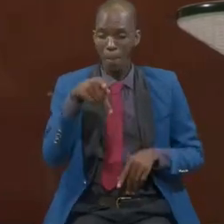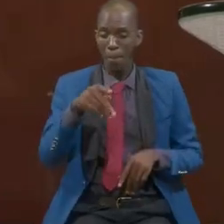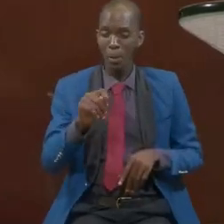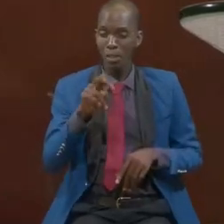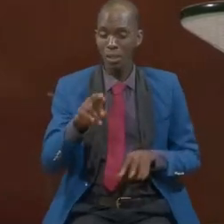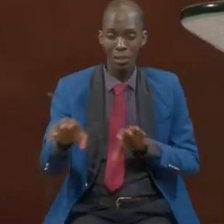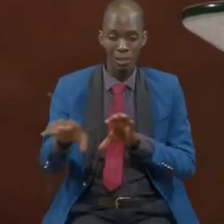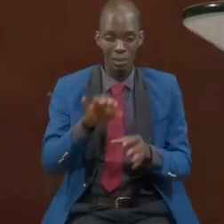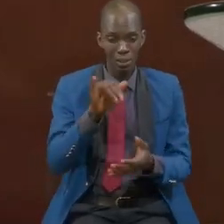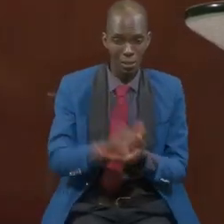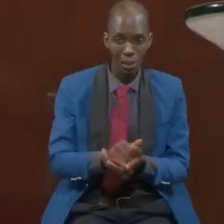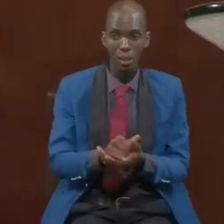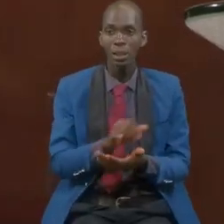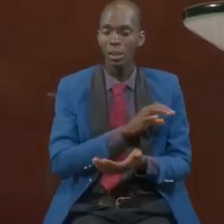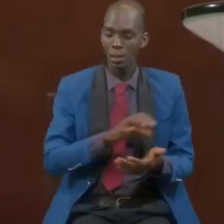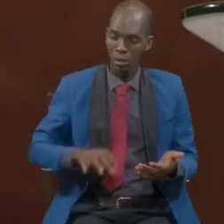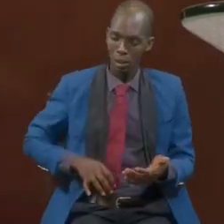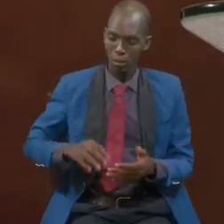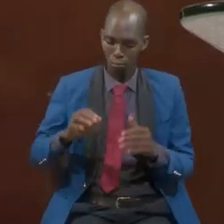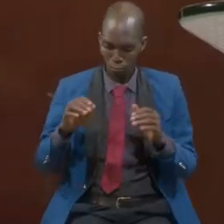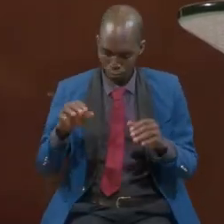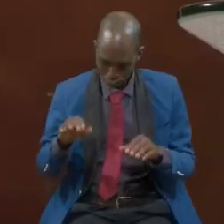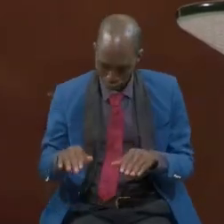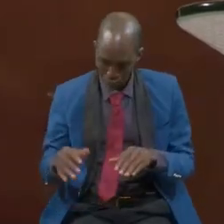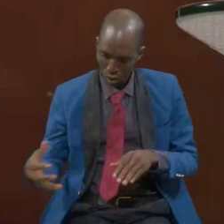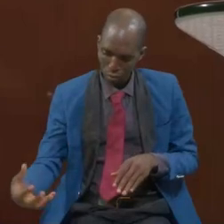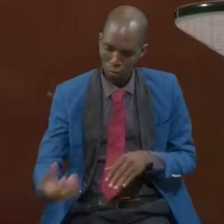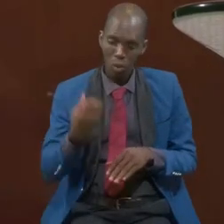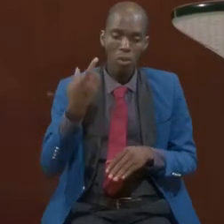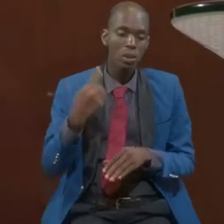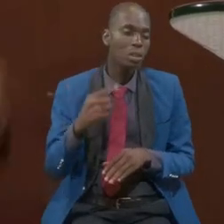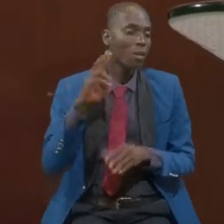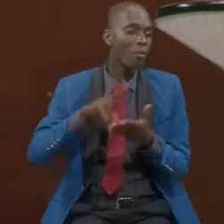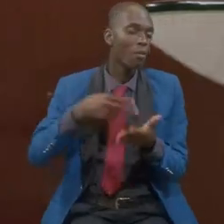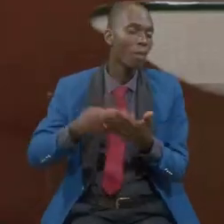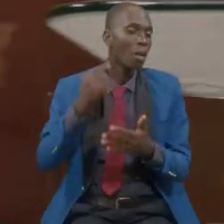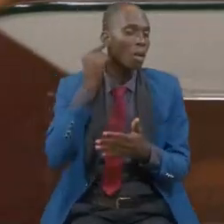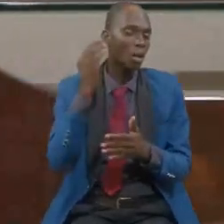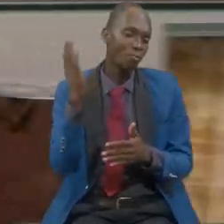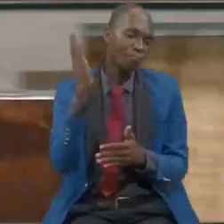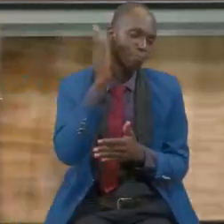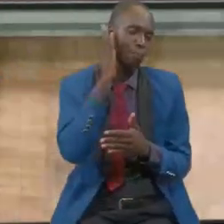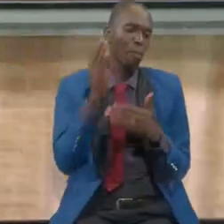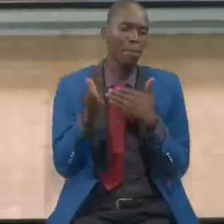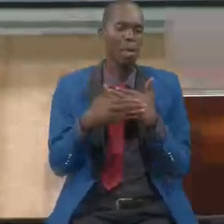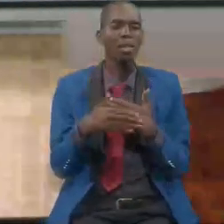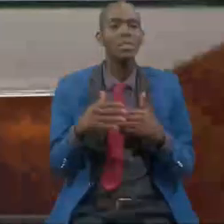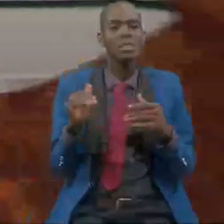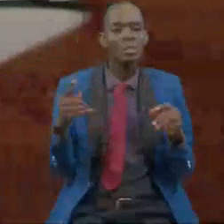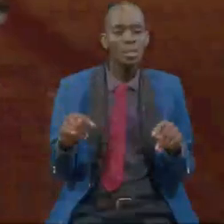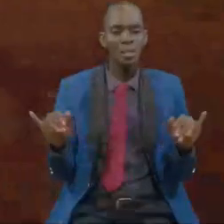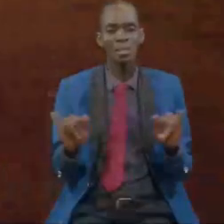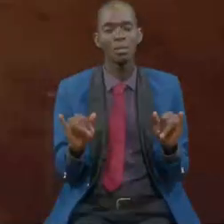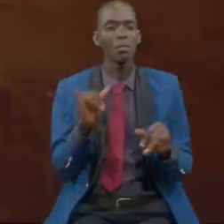frapper l'oreille de Malchus. Et Jésus s'est abaissé, a pris l'oreille et l'a remise à sa